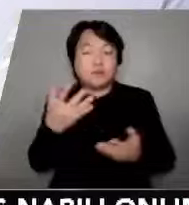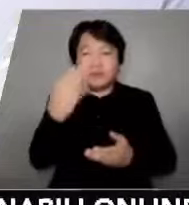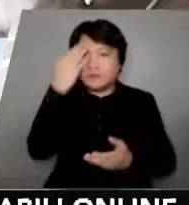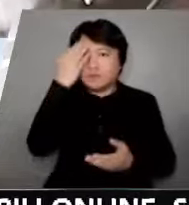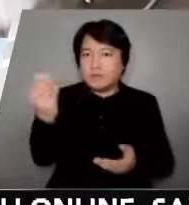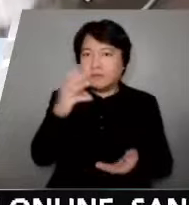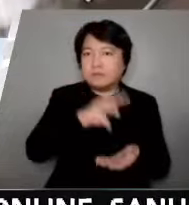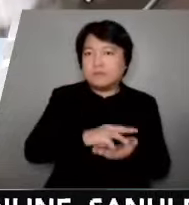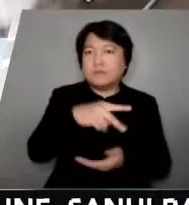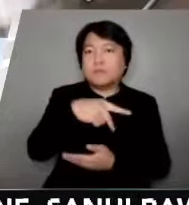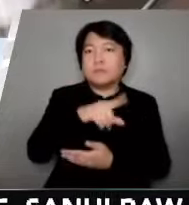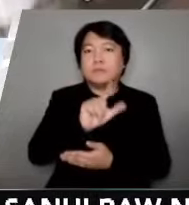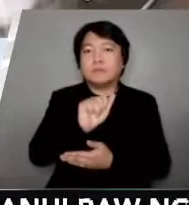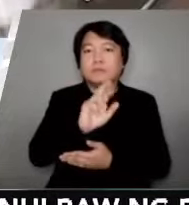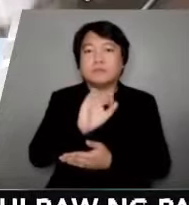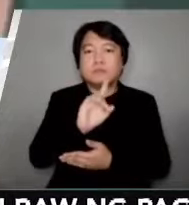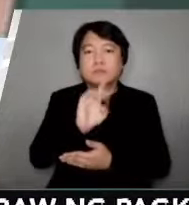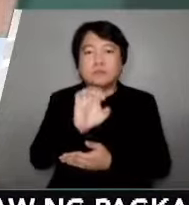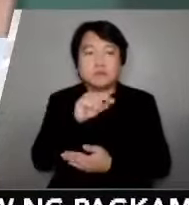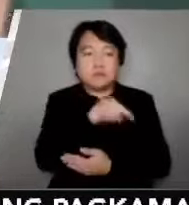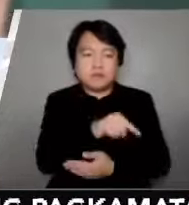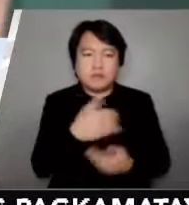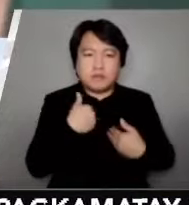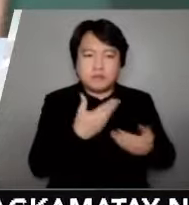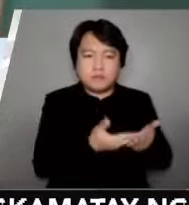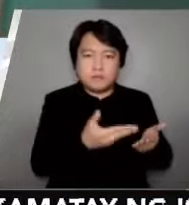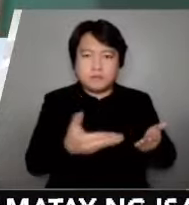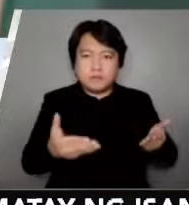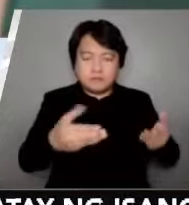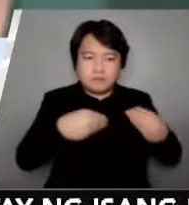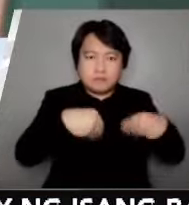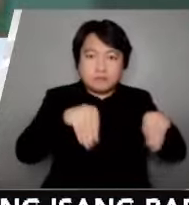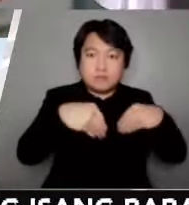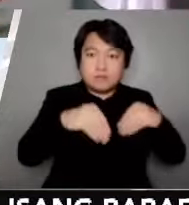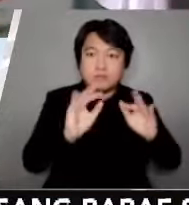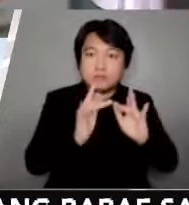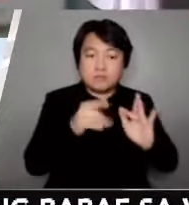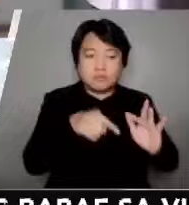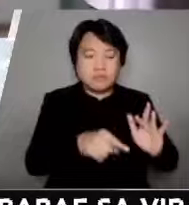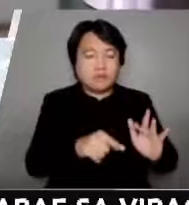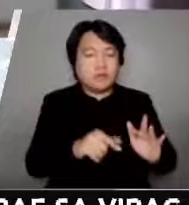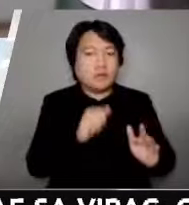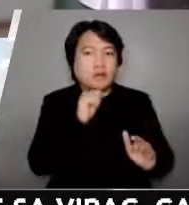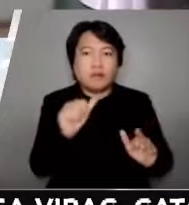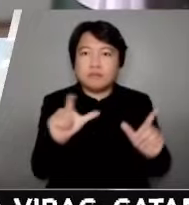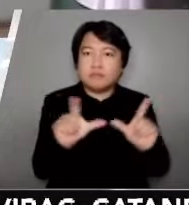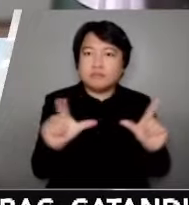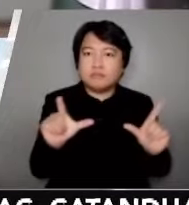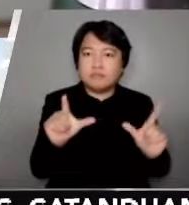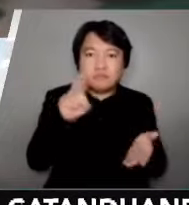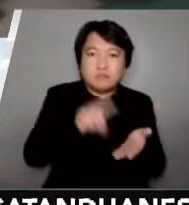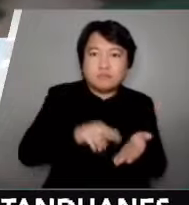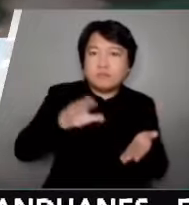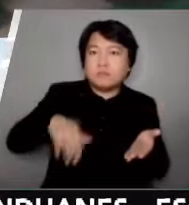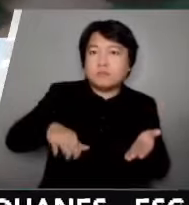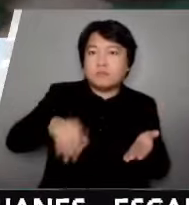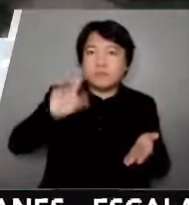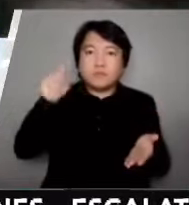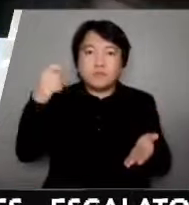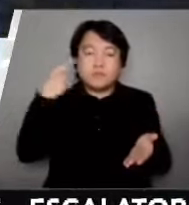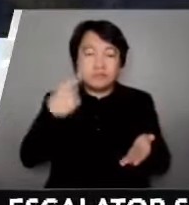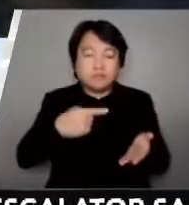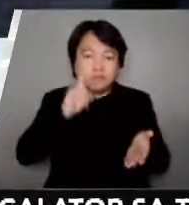mga appliance na ibinebenta online na unregistered safe at uncertified o hindi dumaan sa insp ilan sa